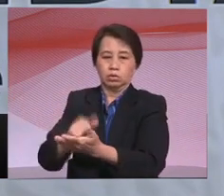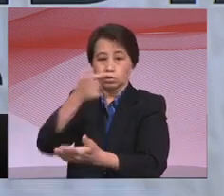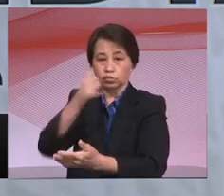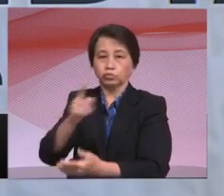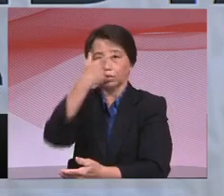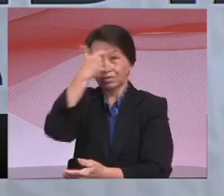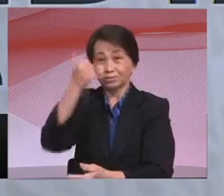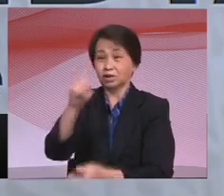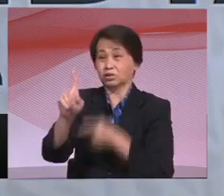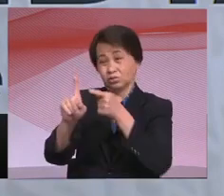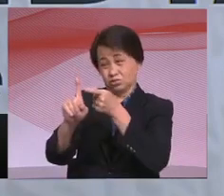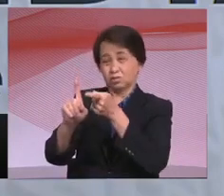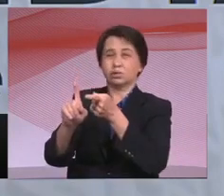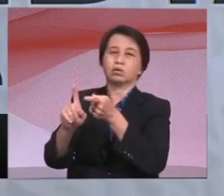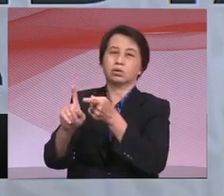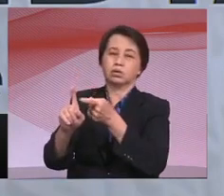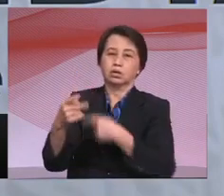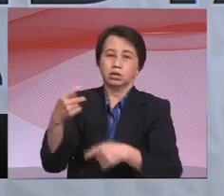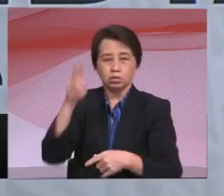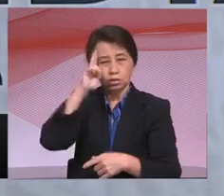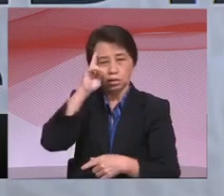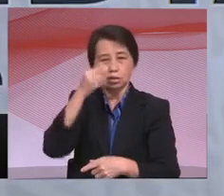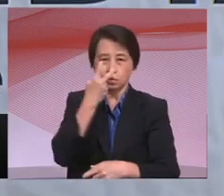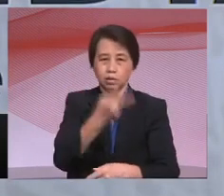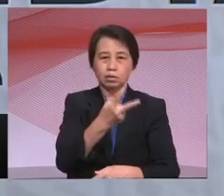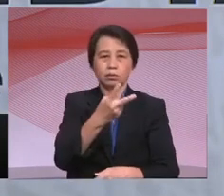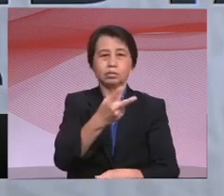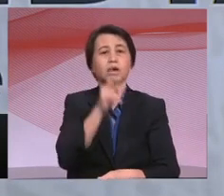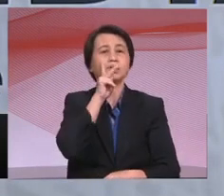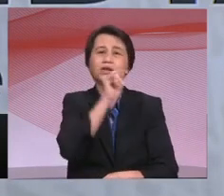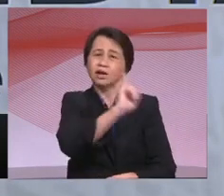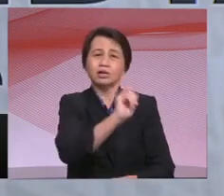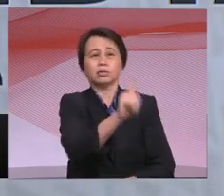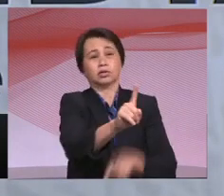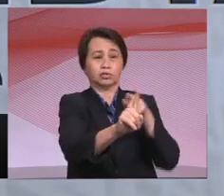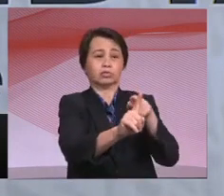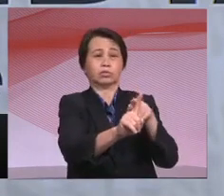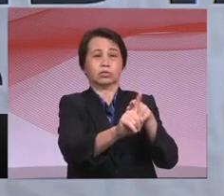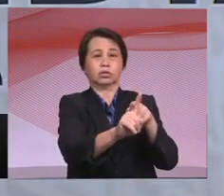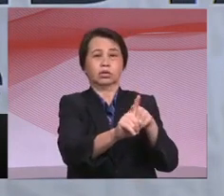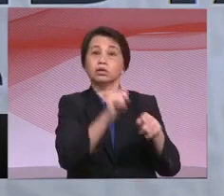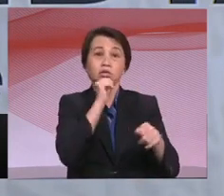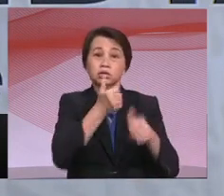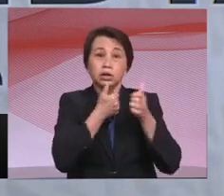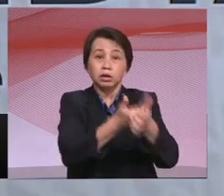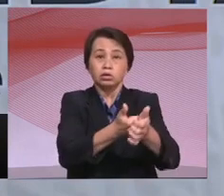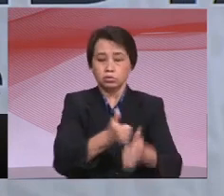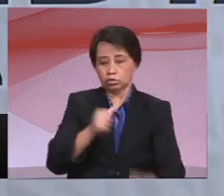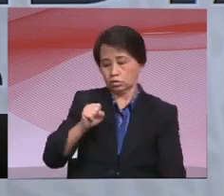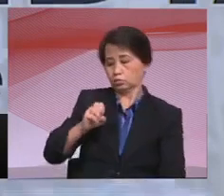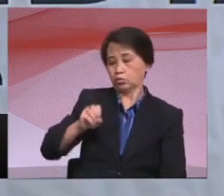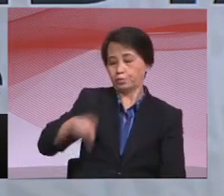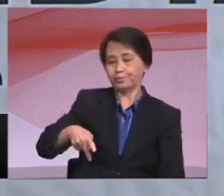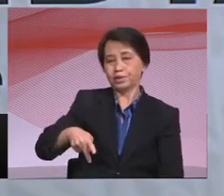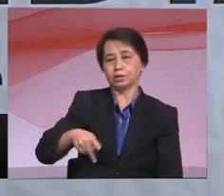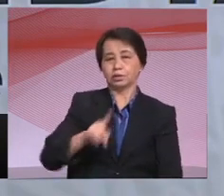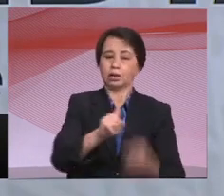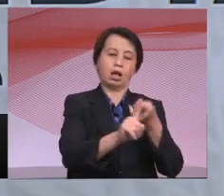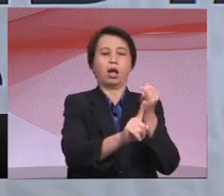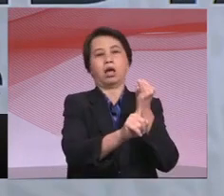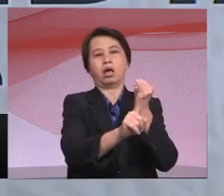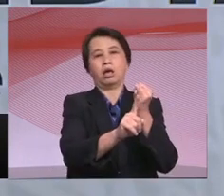kerana seorang. Seperti mana yang kita lihat di PUI Sivaganga, ada seorang yang tidak patuh kepada SOP dan